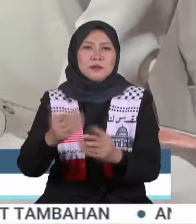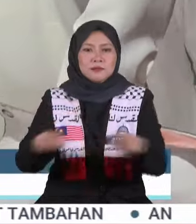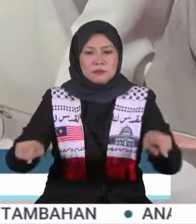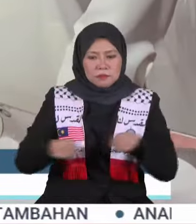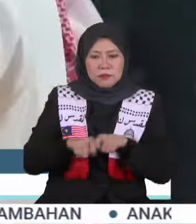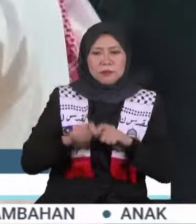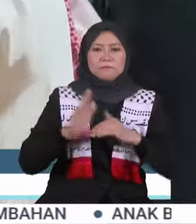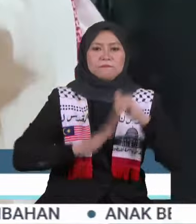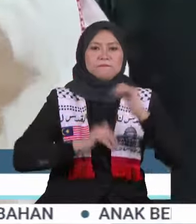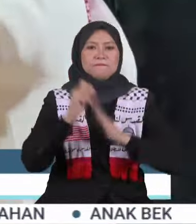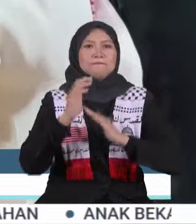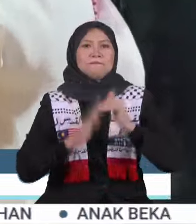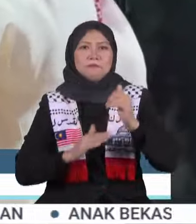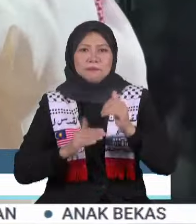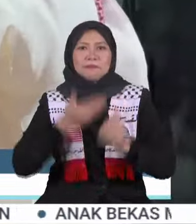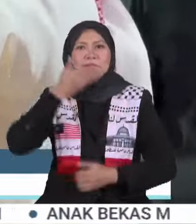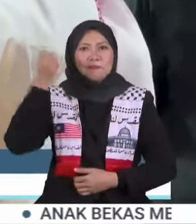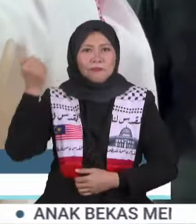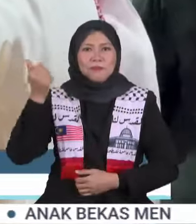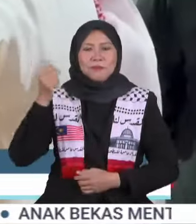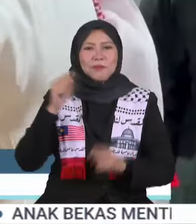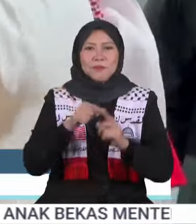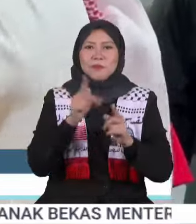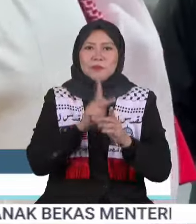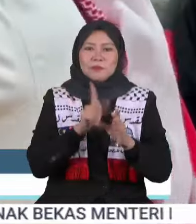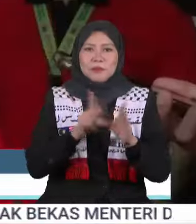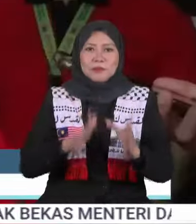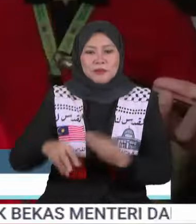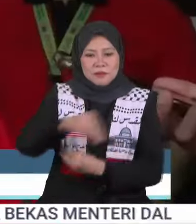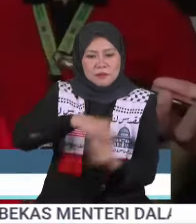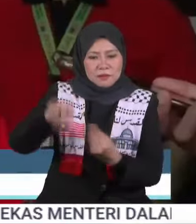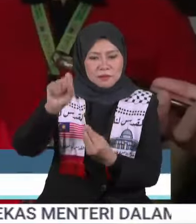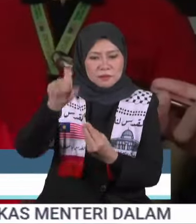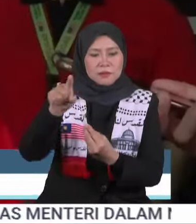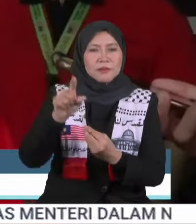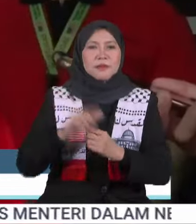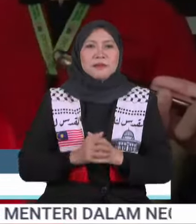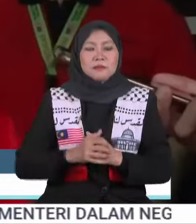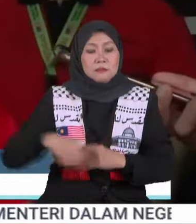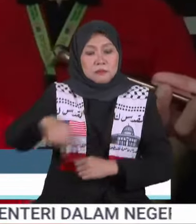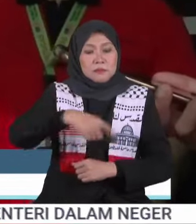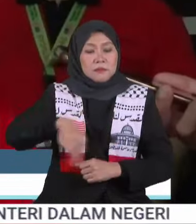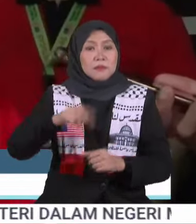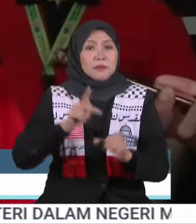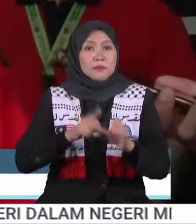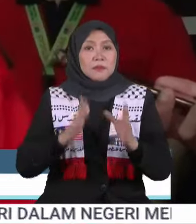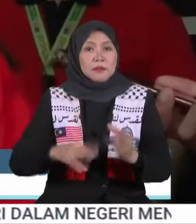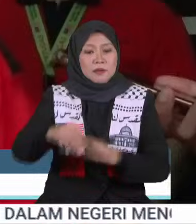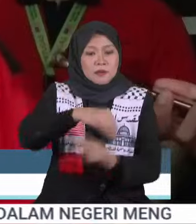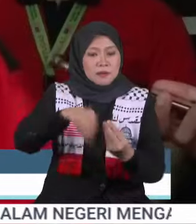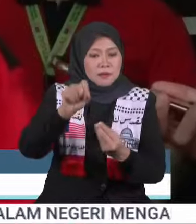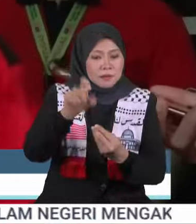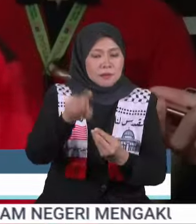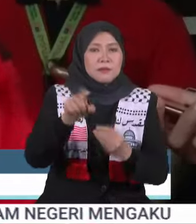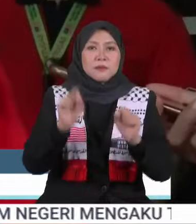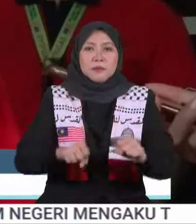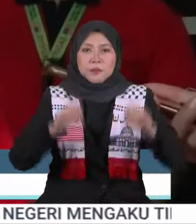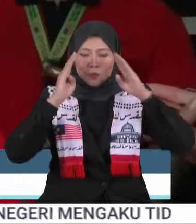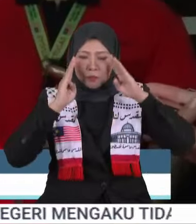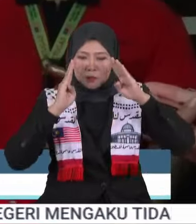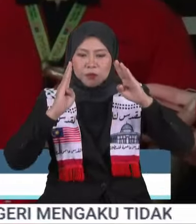dan keselesaan yang terbaik kepada jemaah haji kita, supaya para jemaah haji kita sendiri dapat